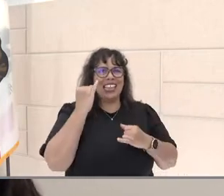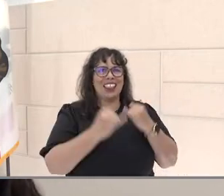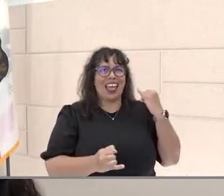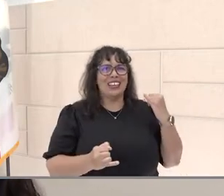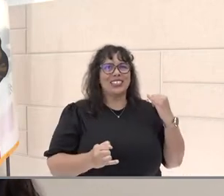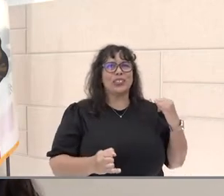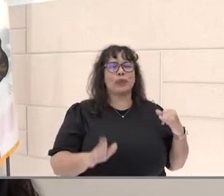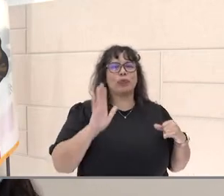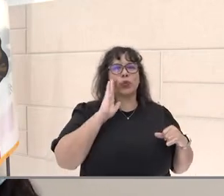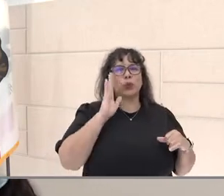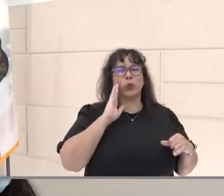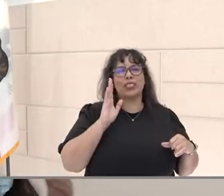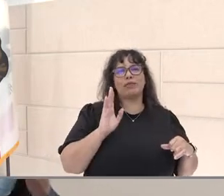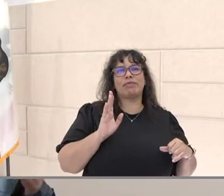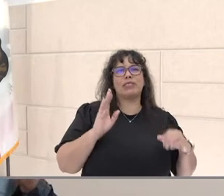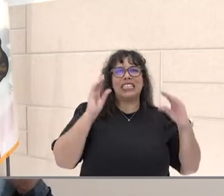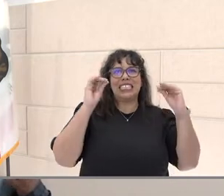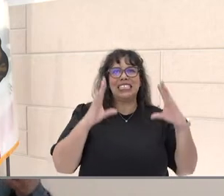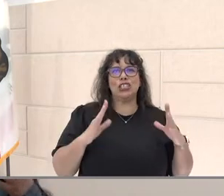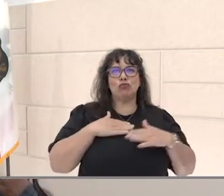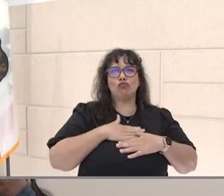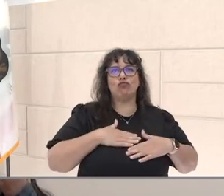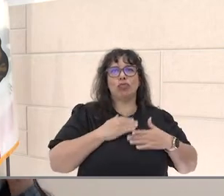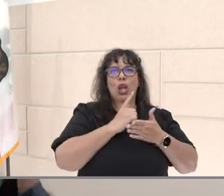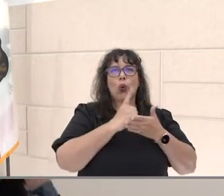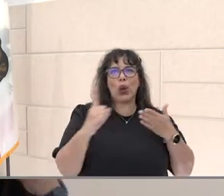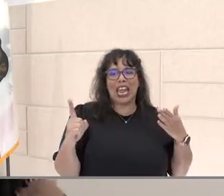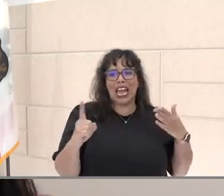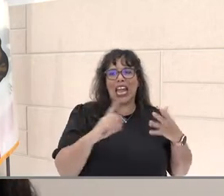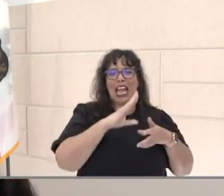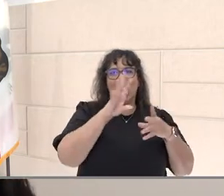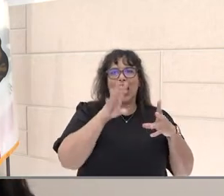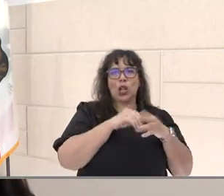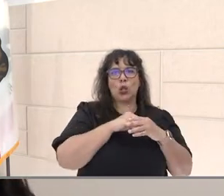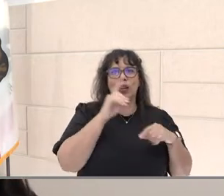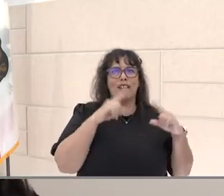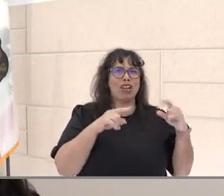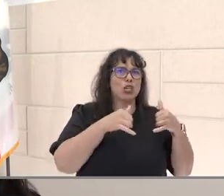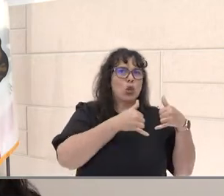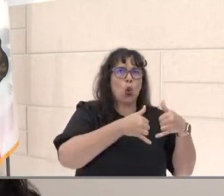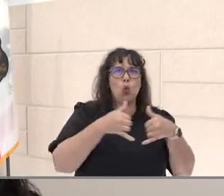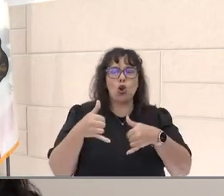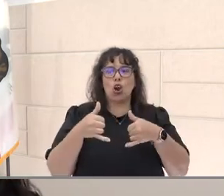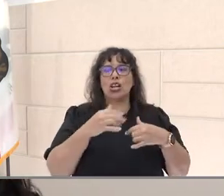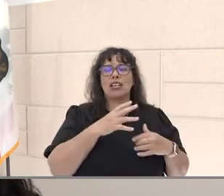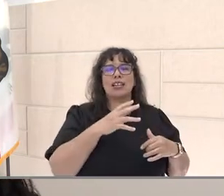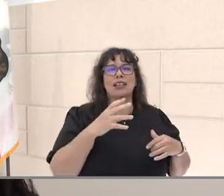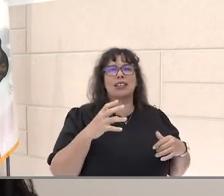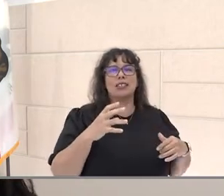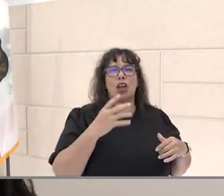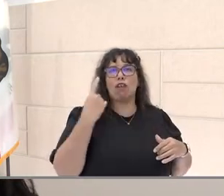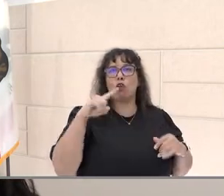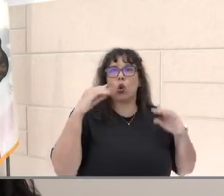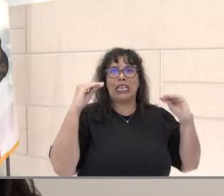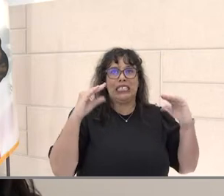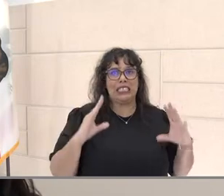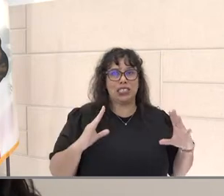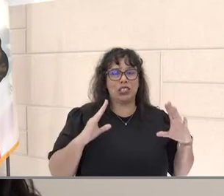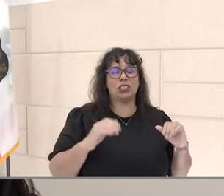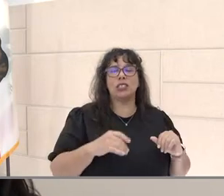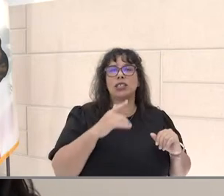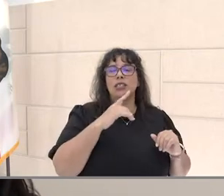พอดยืนหนึ่งเมียนวิธีอ้อมอ้อทลายเงารุมลึกสกัดได้ยำนอกุนแต่การกรู